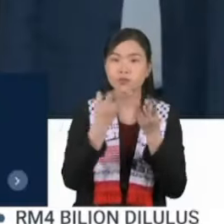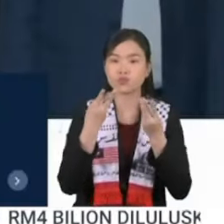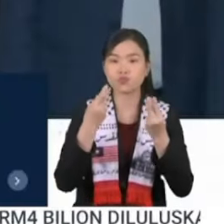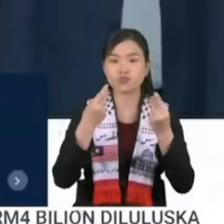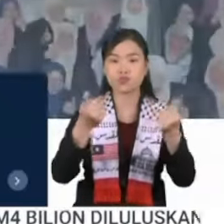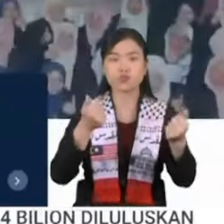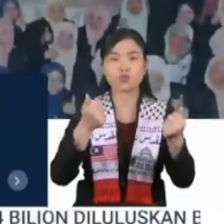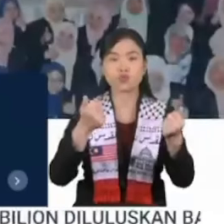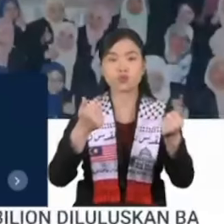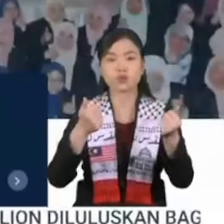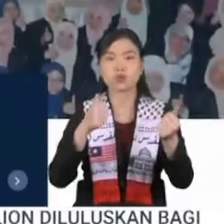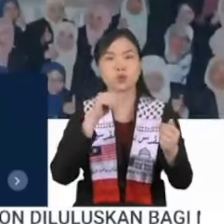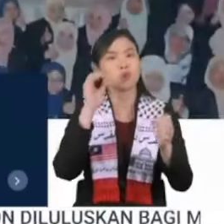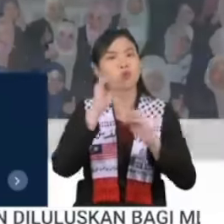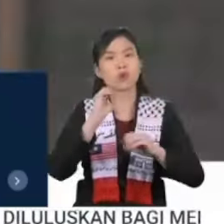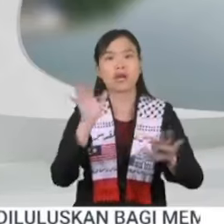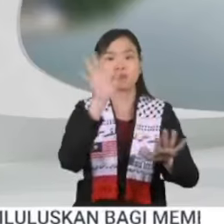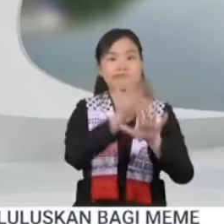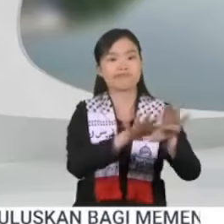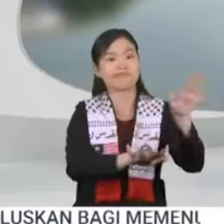mengelak pertindihan penajaan.